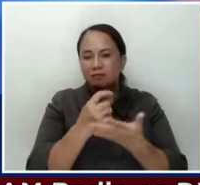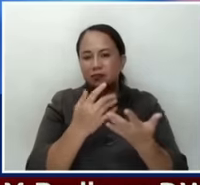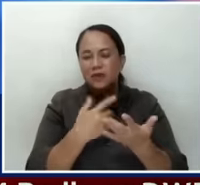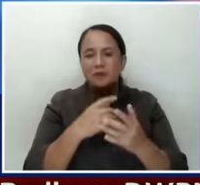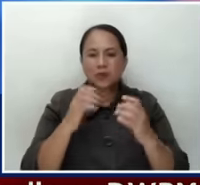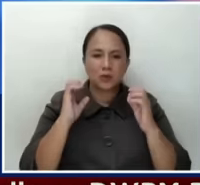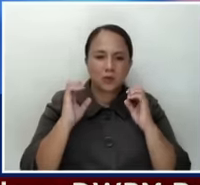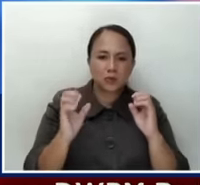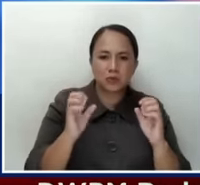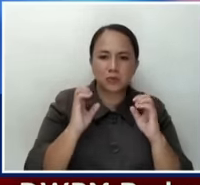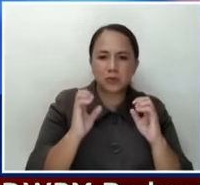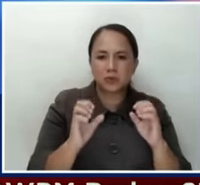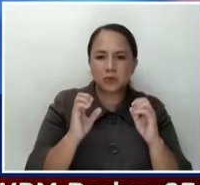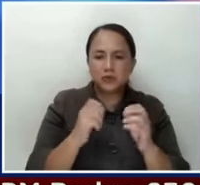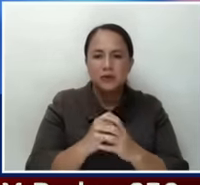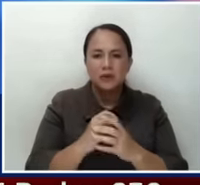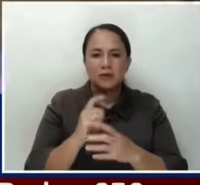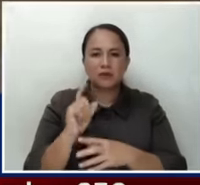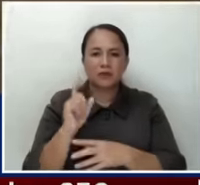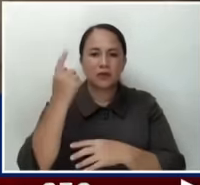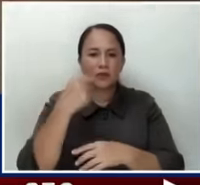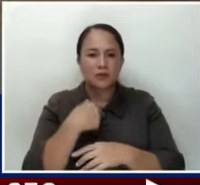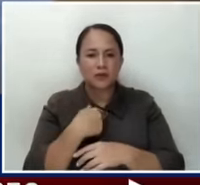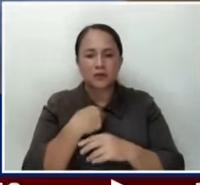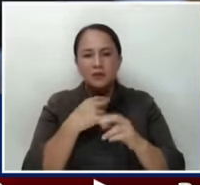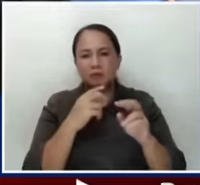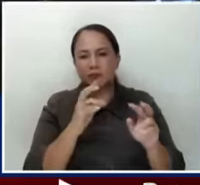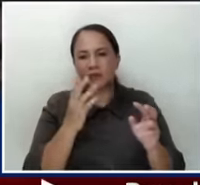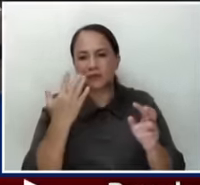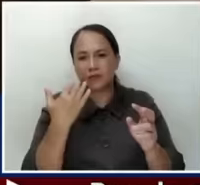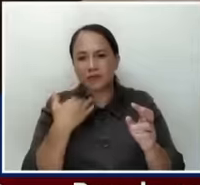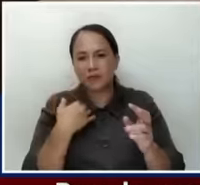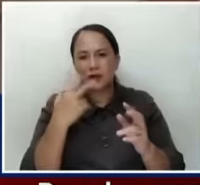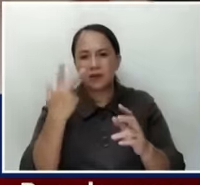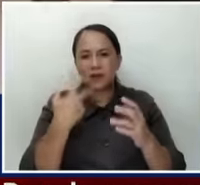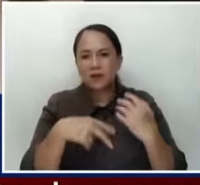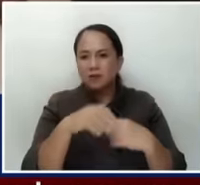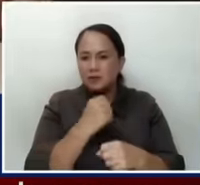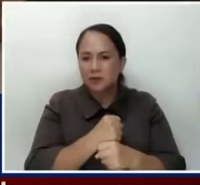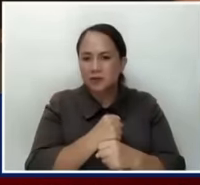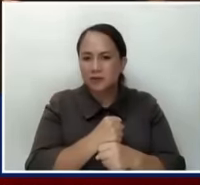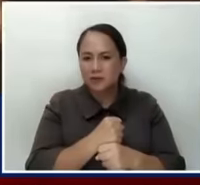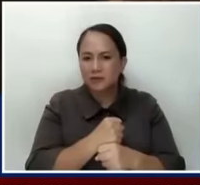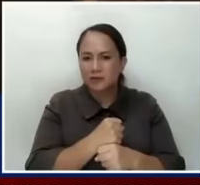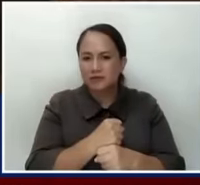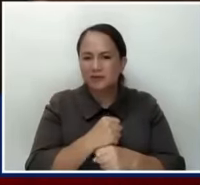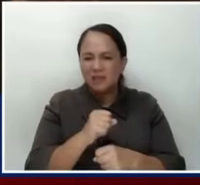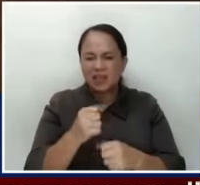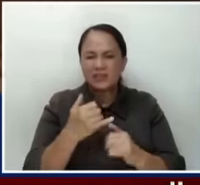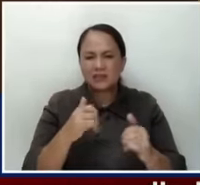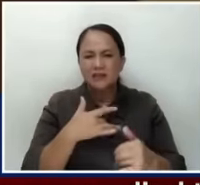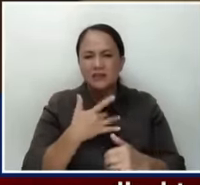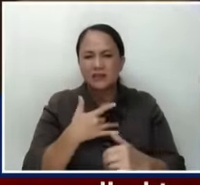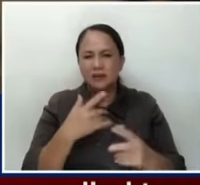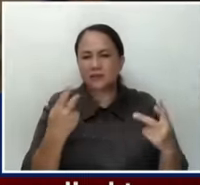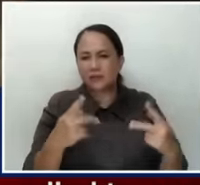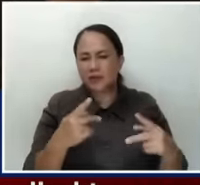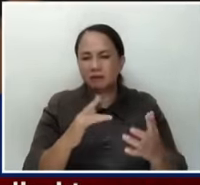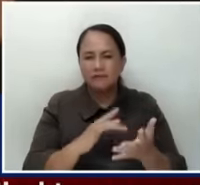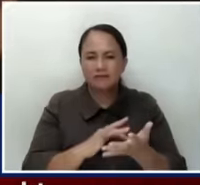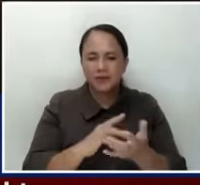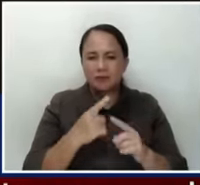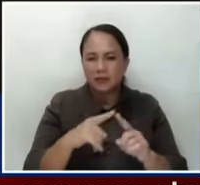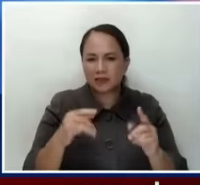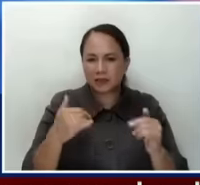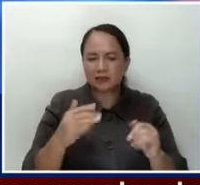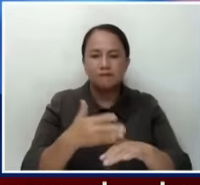exercises. The first time I was able to walk straight again was only 3 days ago. Yeah, I still feel it. I'm on a painkiller now, but it's getting